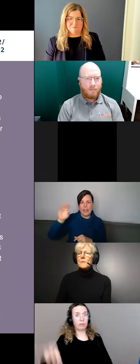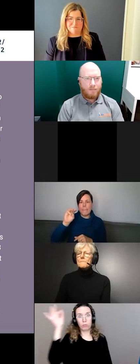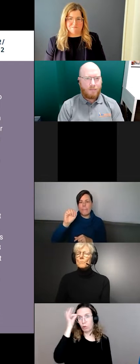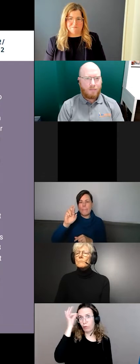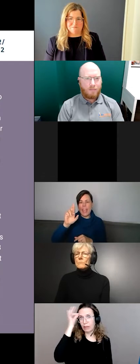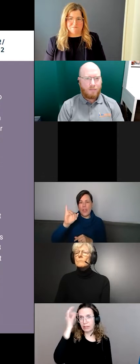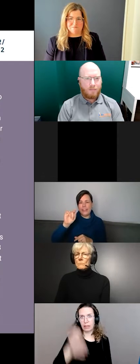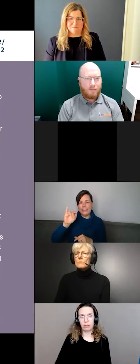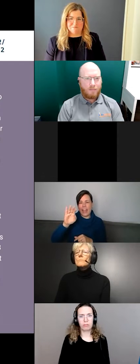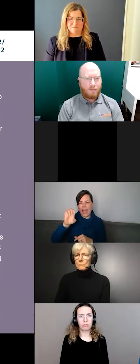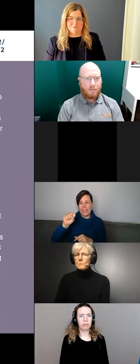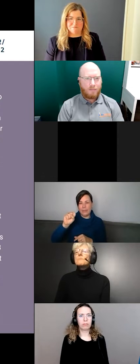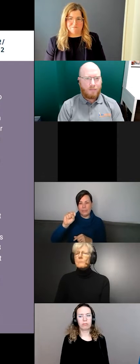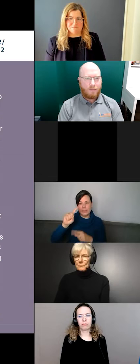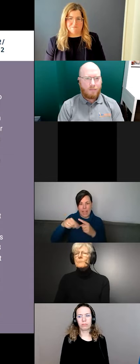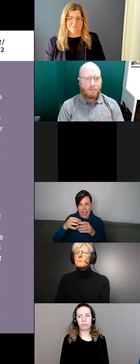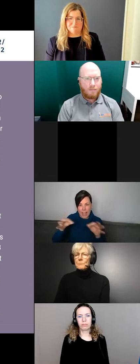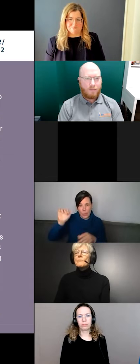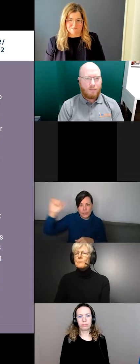britannique et le français.